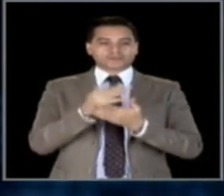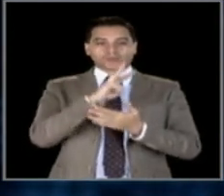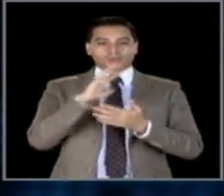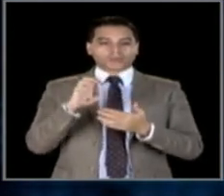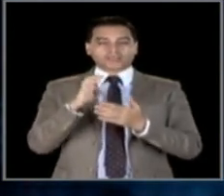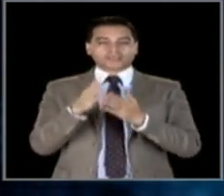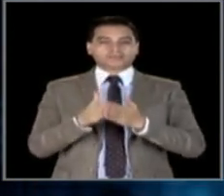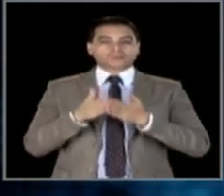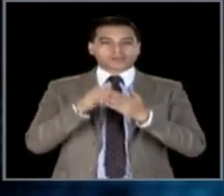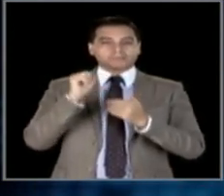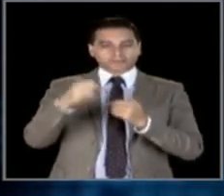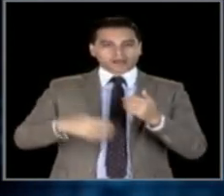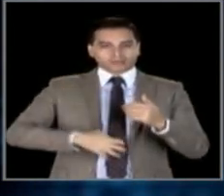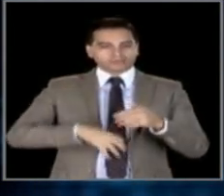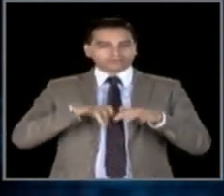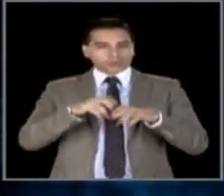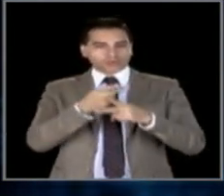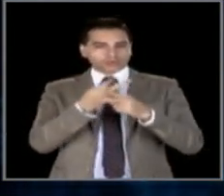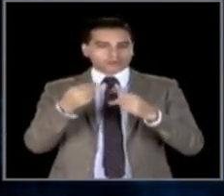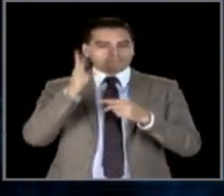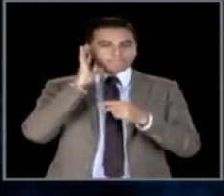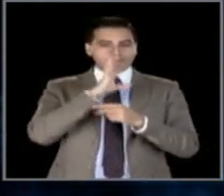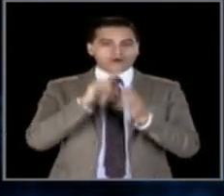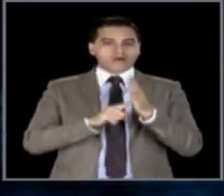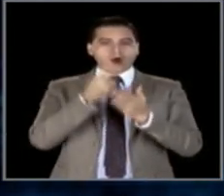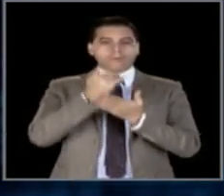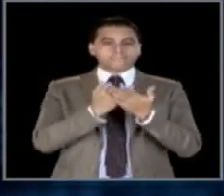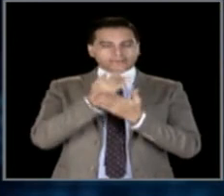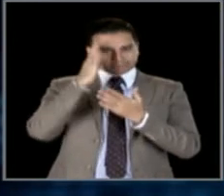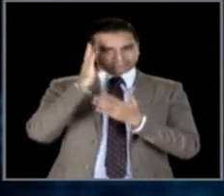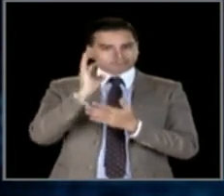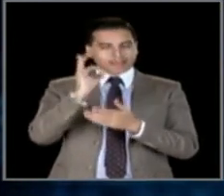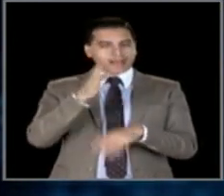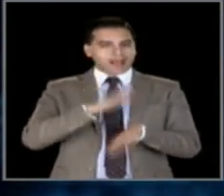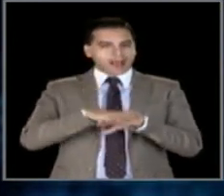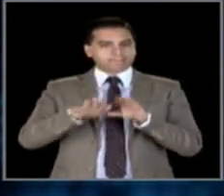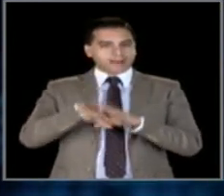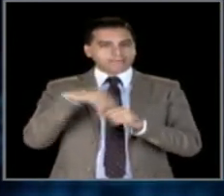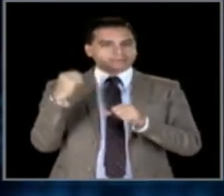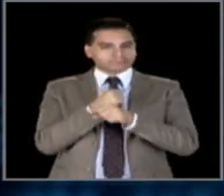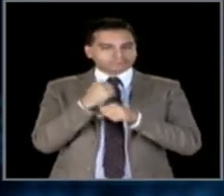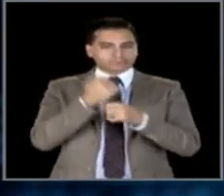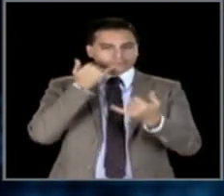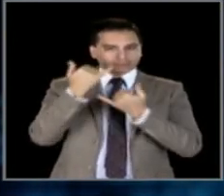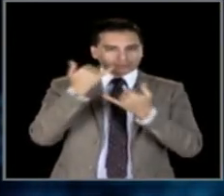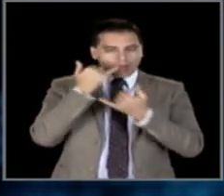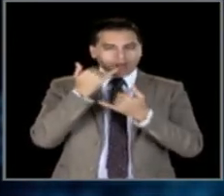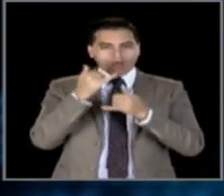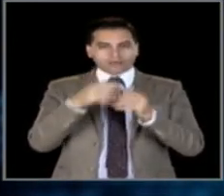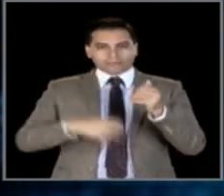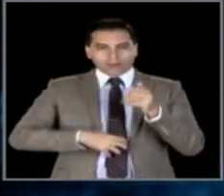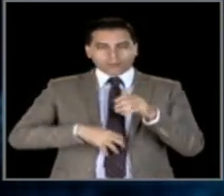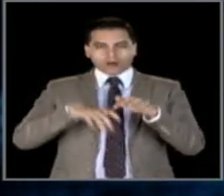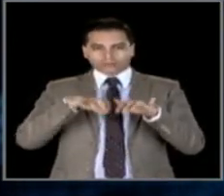مدارس وي للتكنولوجيا التطبيقية هي أول مدارس ذكية متخصصة في مجال الاتصالات وتكنولوجيا